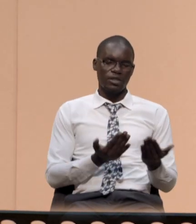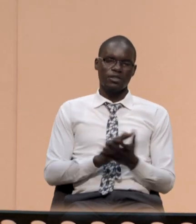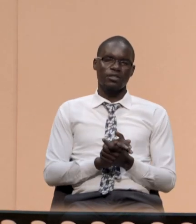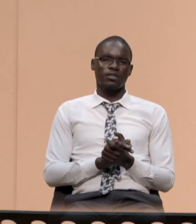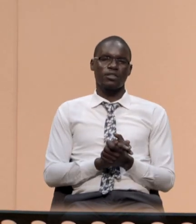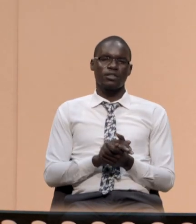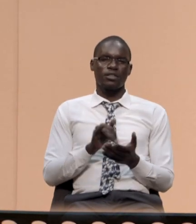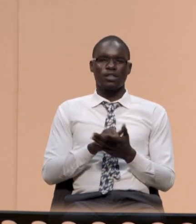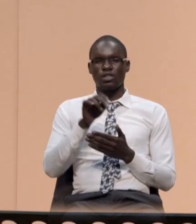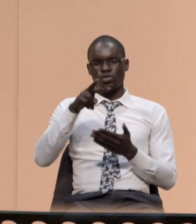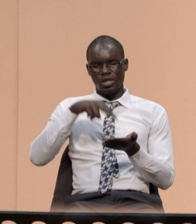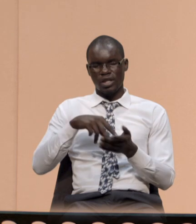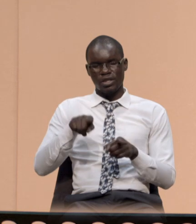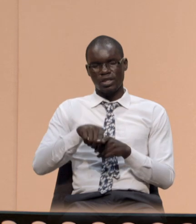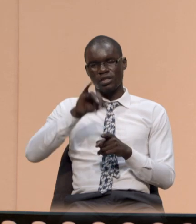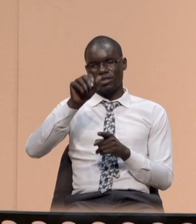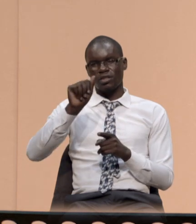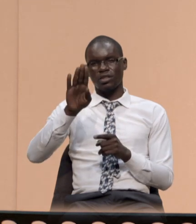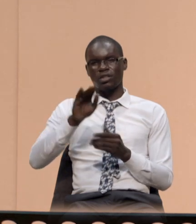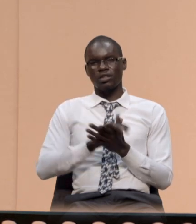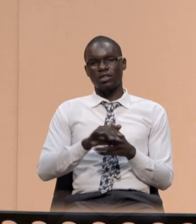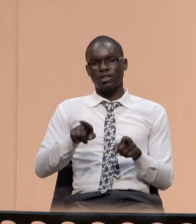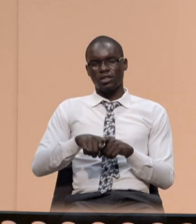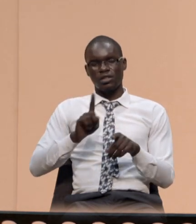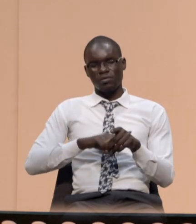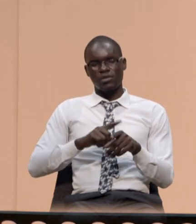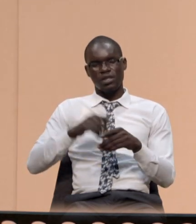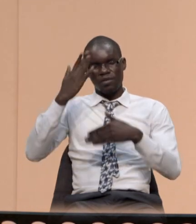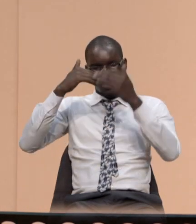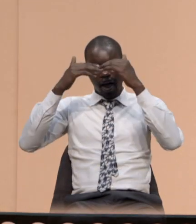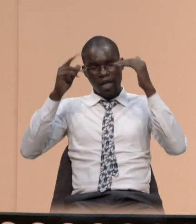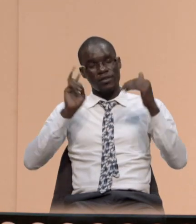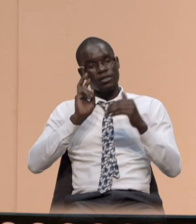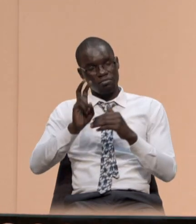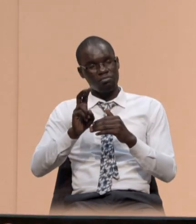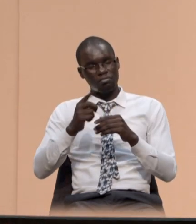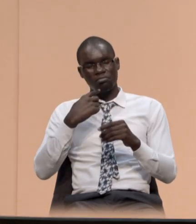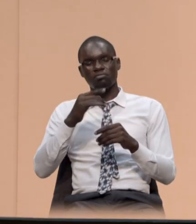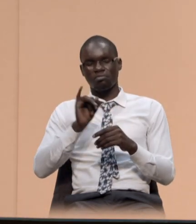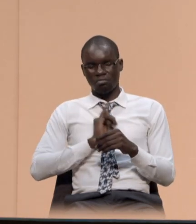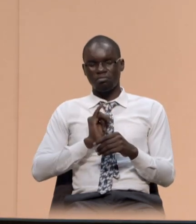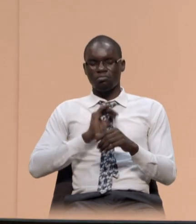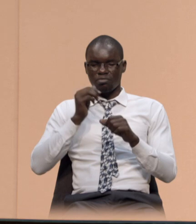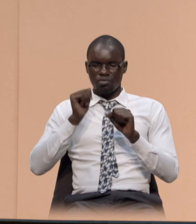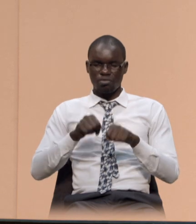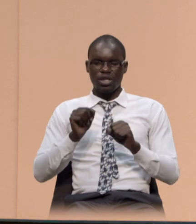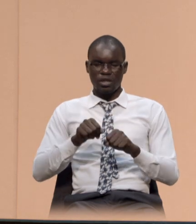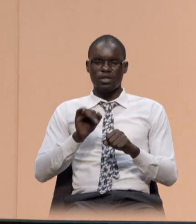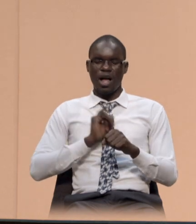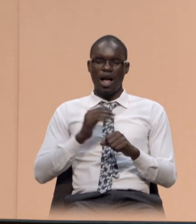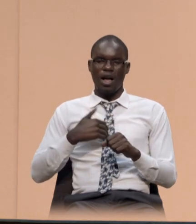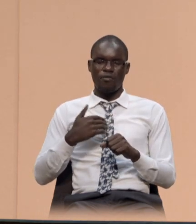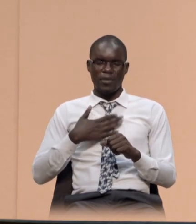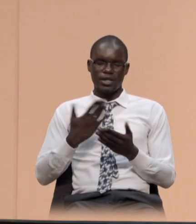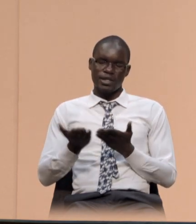ya kwamba usimame kama Ayubu. Ili bingu likiangalia linasema, Nina mtumishi wangu Onyango, umeona mtumishi wangu